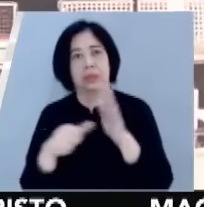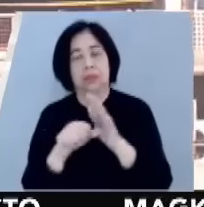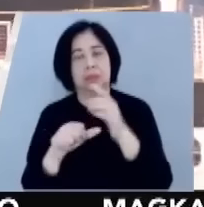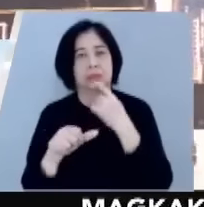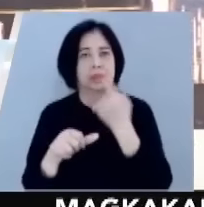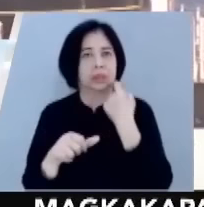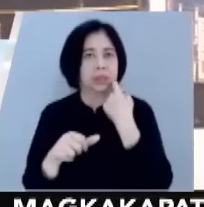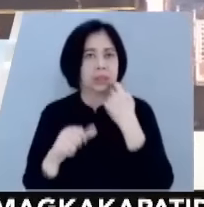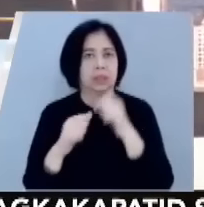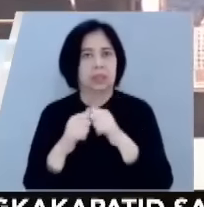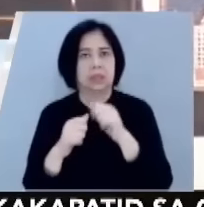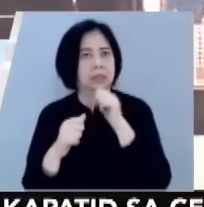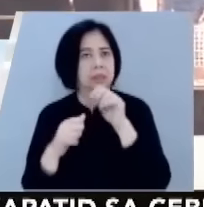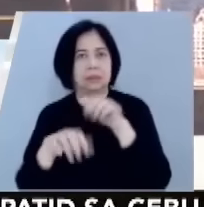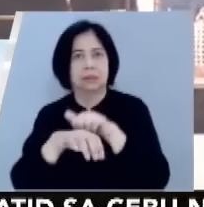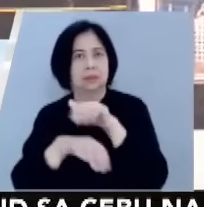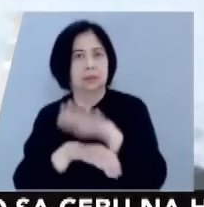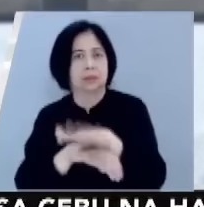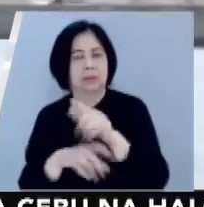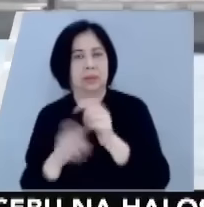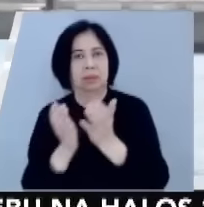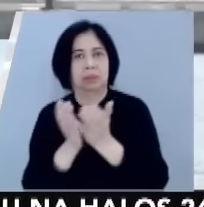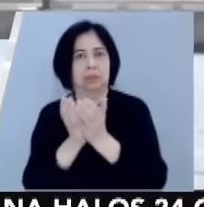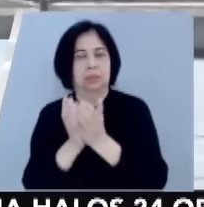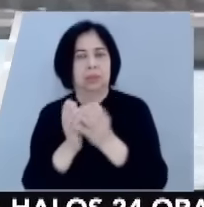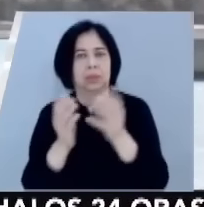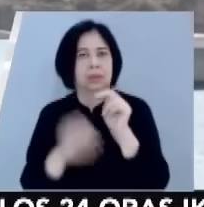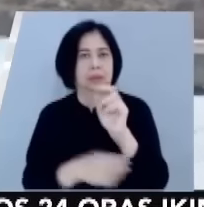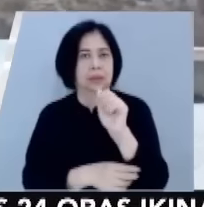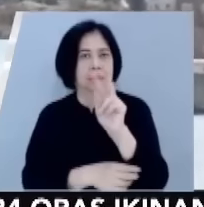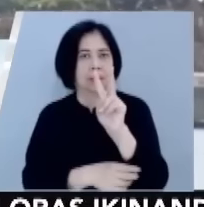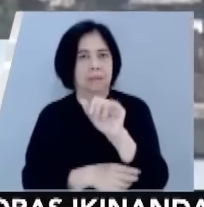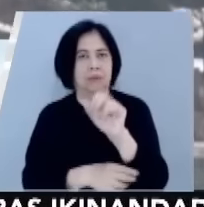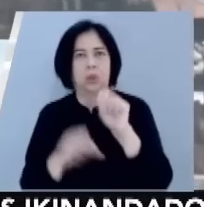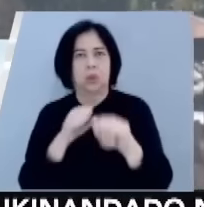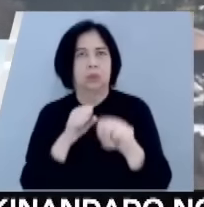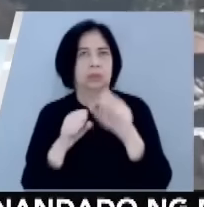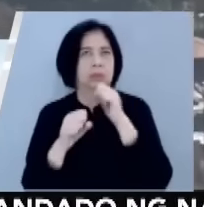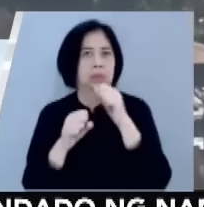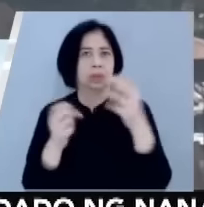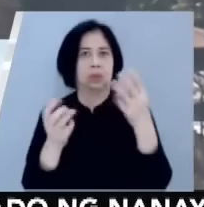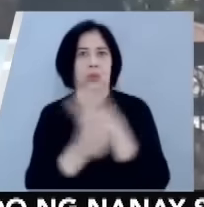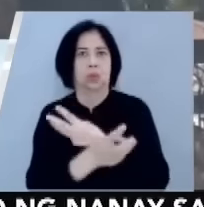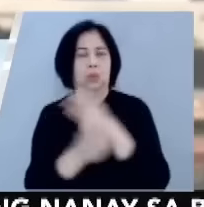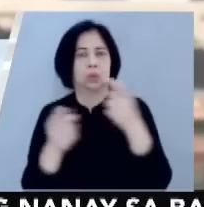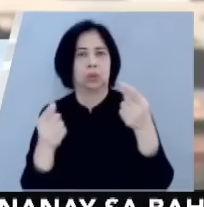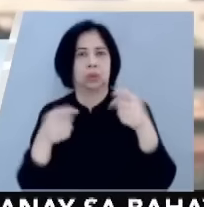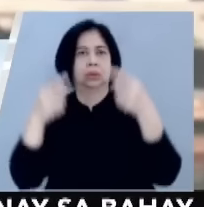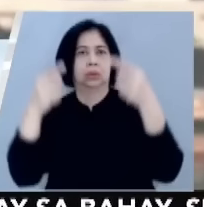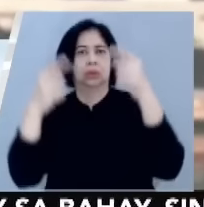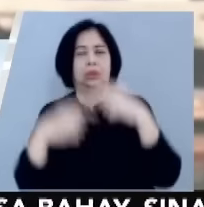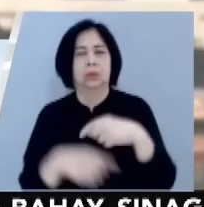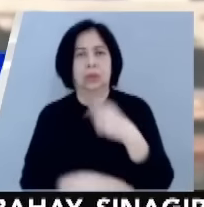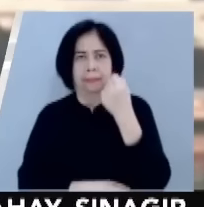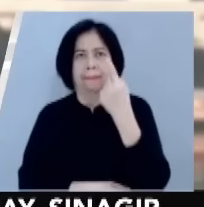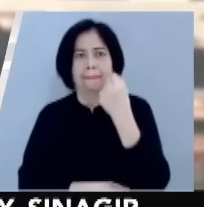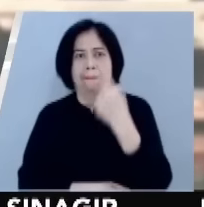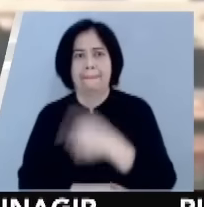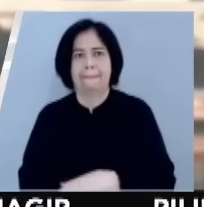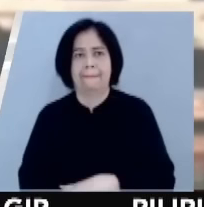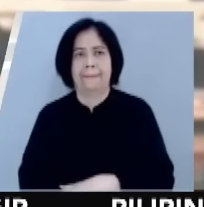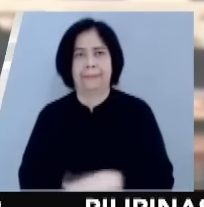hindi ipadadala ang mga barko ng Philippine Navy para di lumala ang tensyon. Naiintindihan namin yung feeling